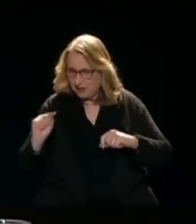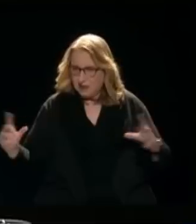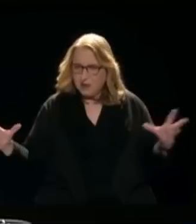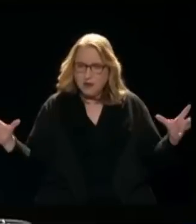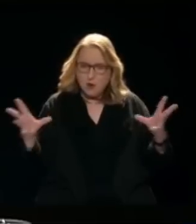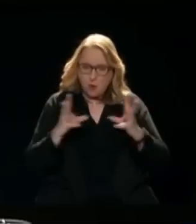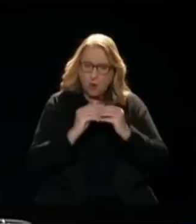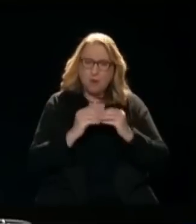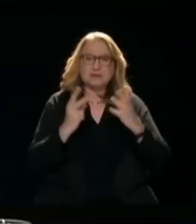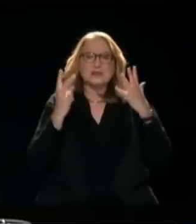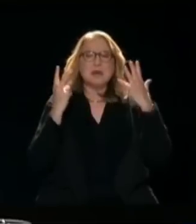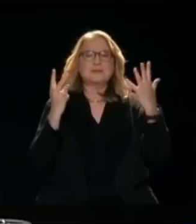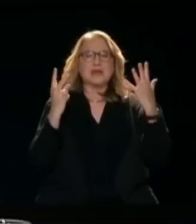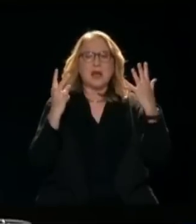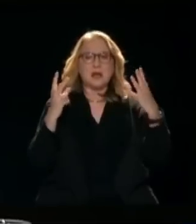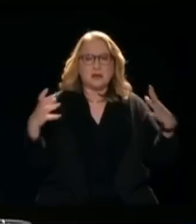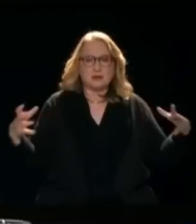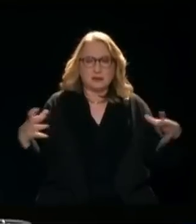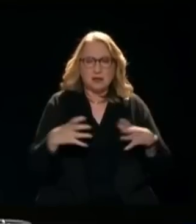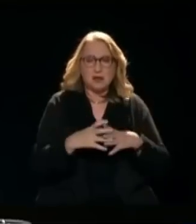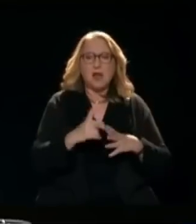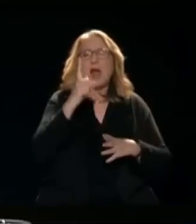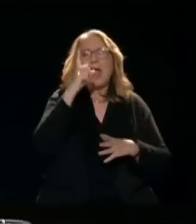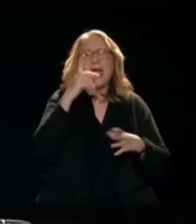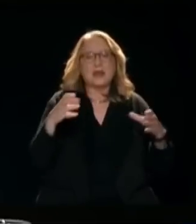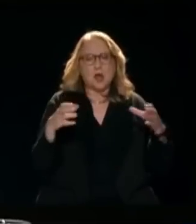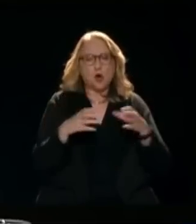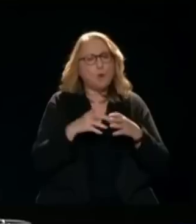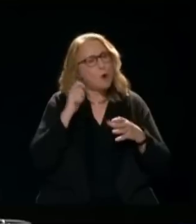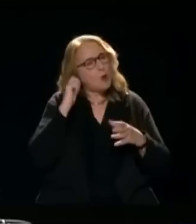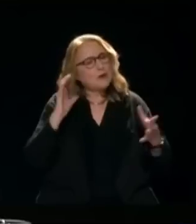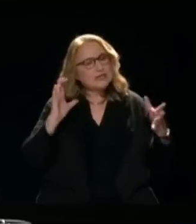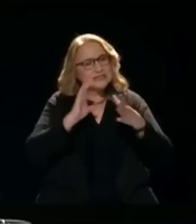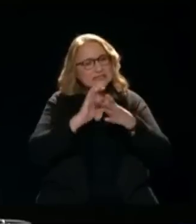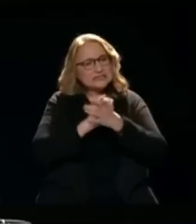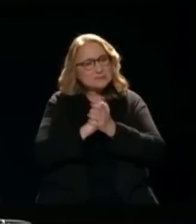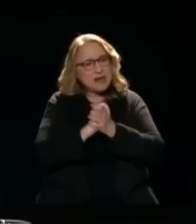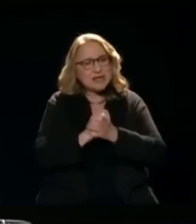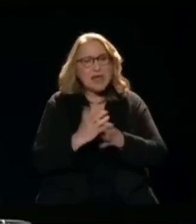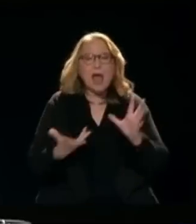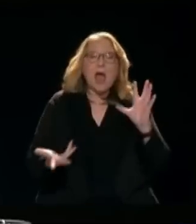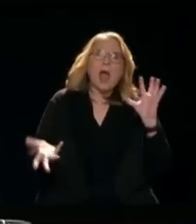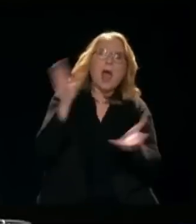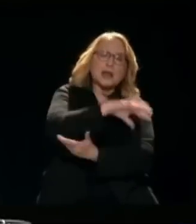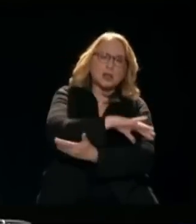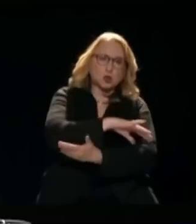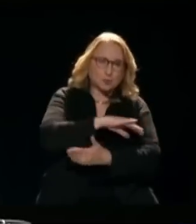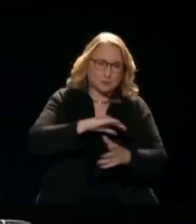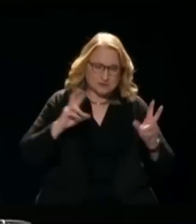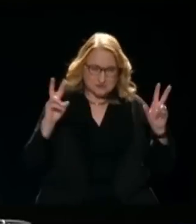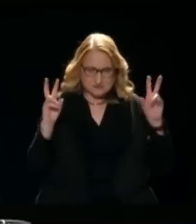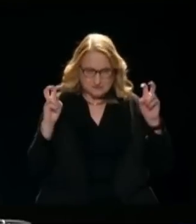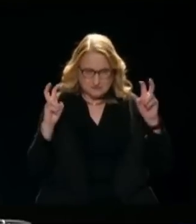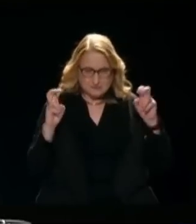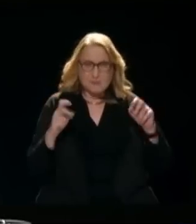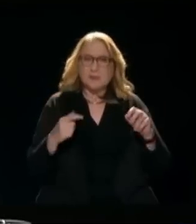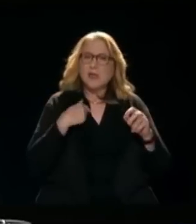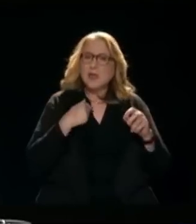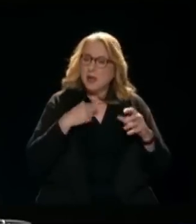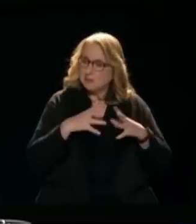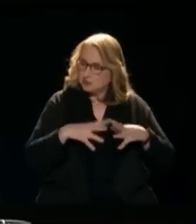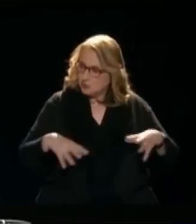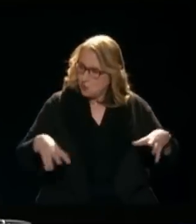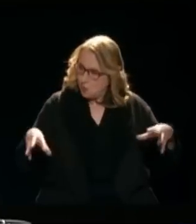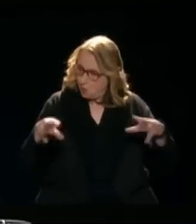προβλέπει ο νόμος, σαν συνασπισμός κομμάτων, ενιαίο βεβαίως ψηφοδέλτιο, με ψηφοδέλτια σε όλο και την Ελλάδα. Και ταυτόχρονα συμμετέχουν μαζί